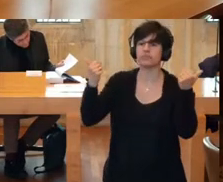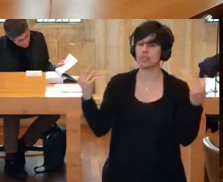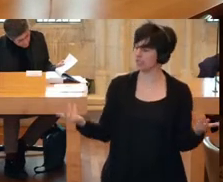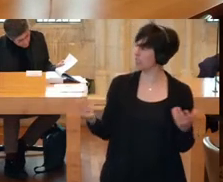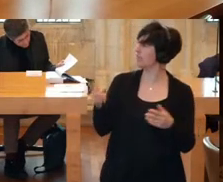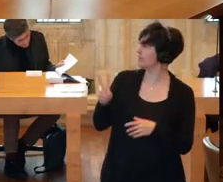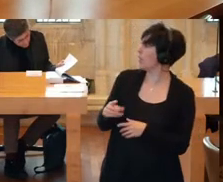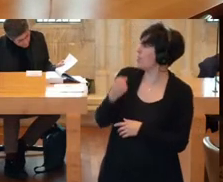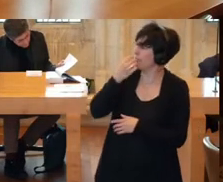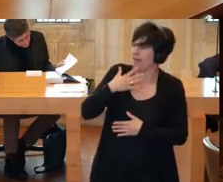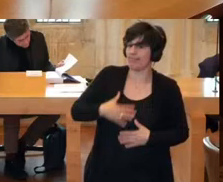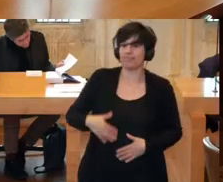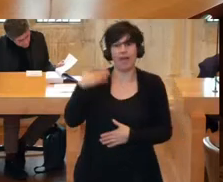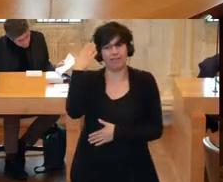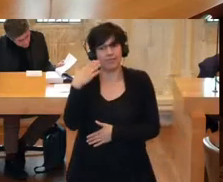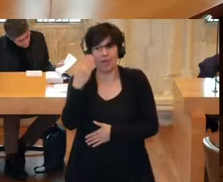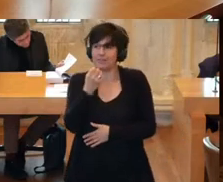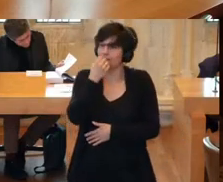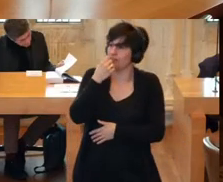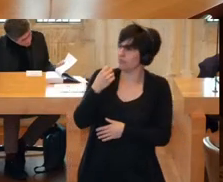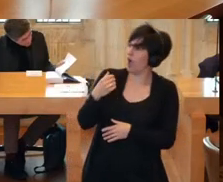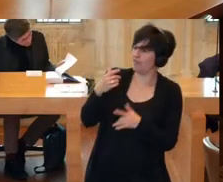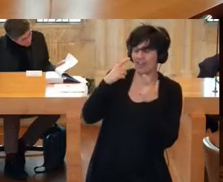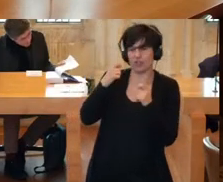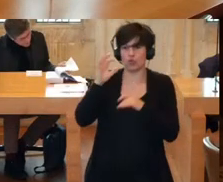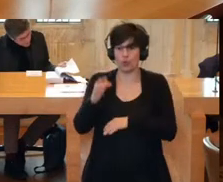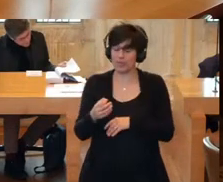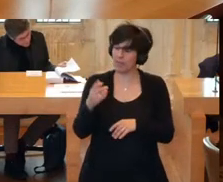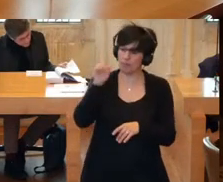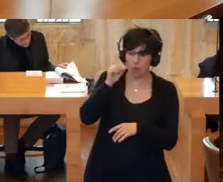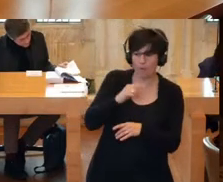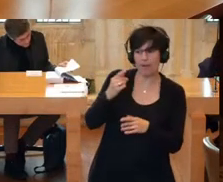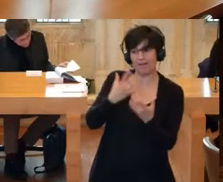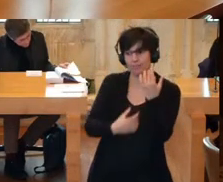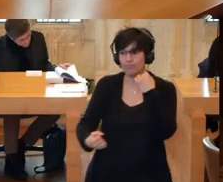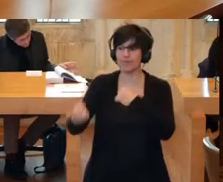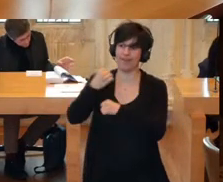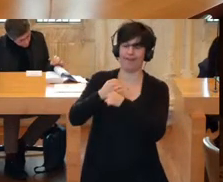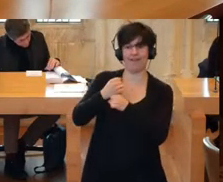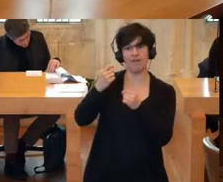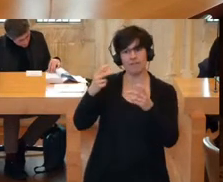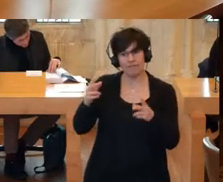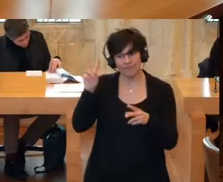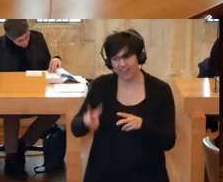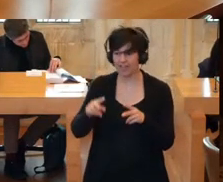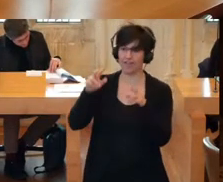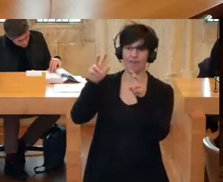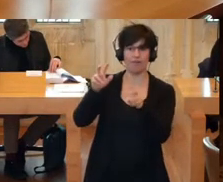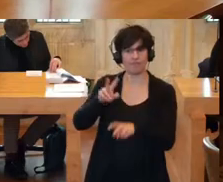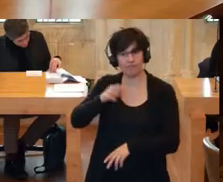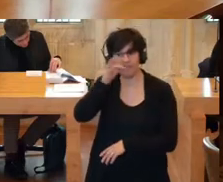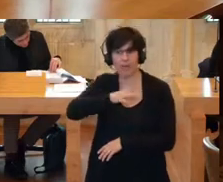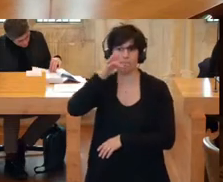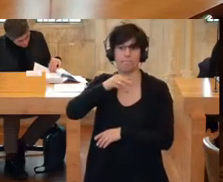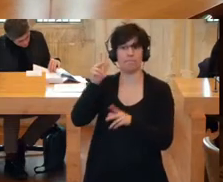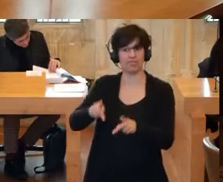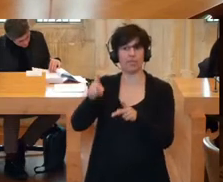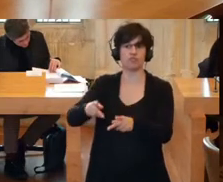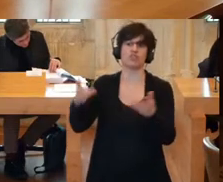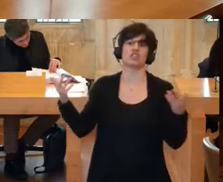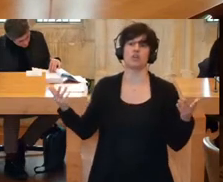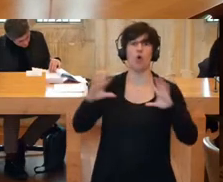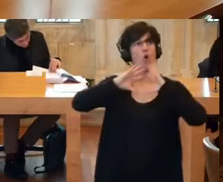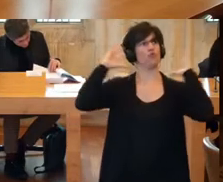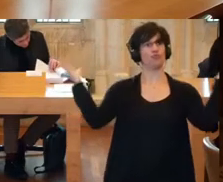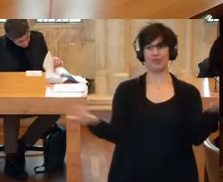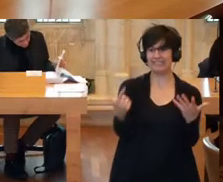bienvenue, n'a pas débouché sur l'aménagement d'une ferme pédagogique. Je pense qu'on aurait pu trouver cet espace dans les 17 hectares que